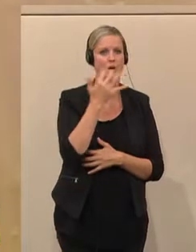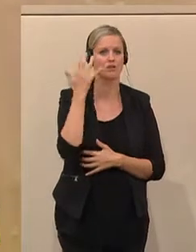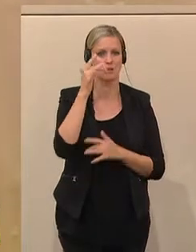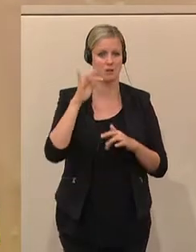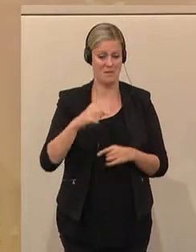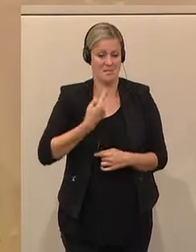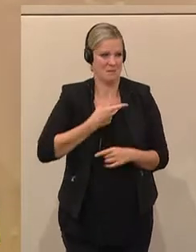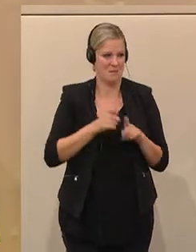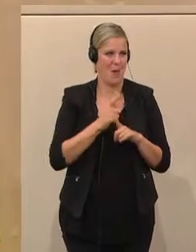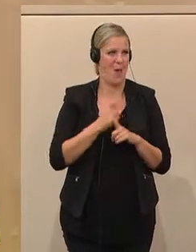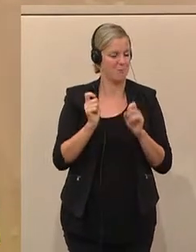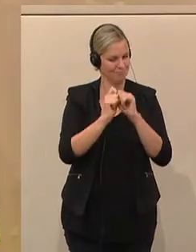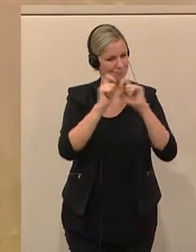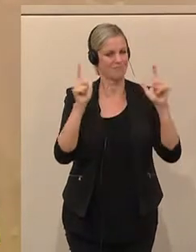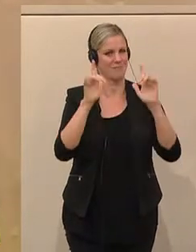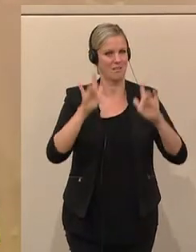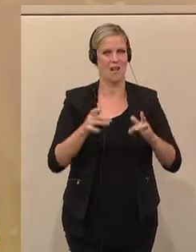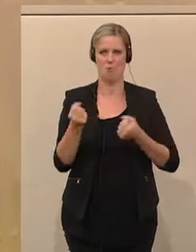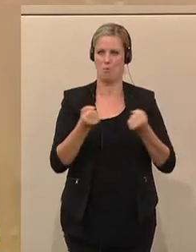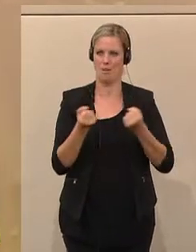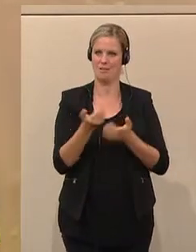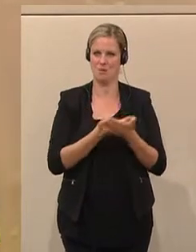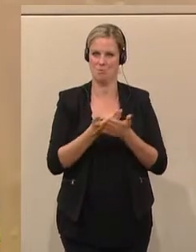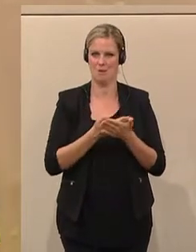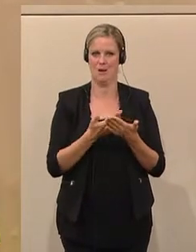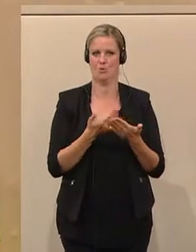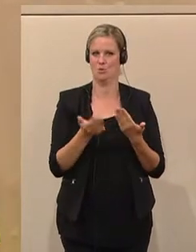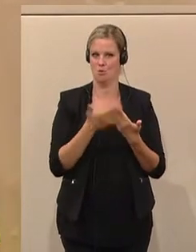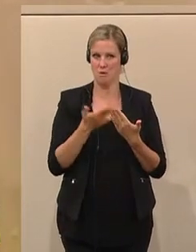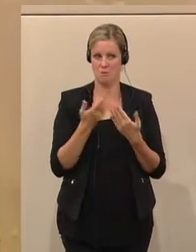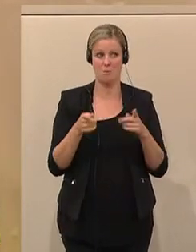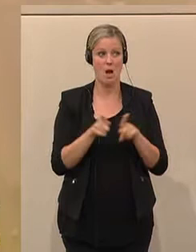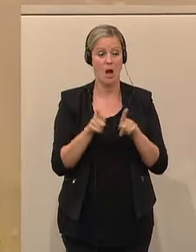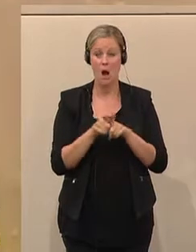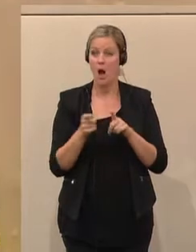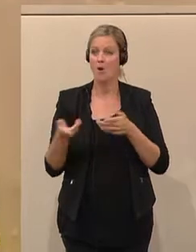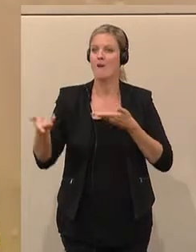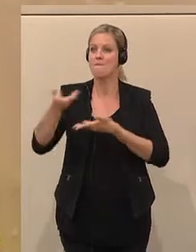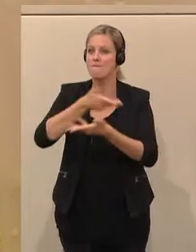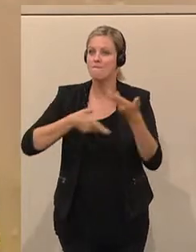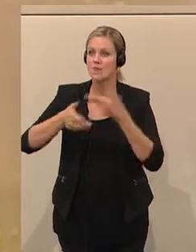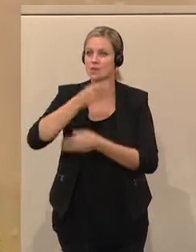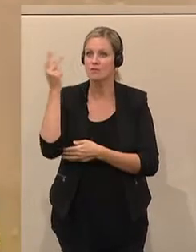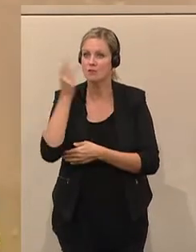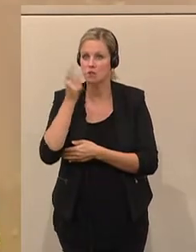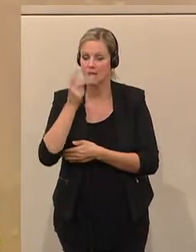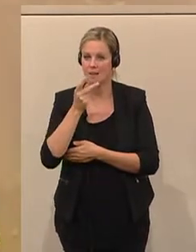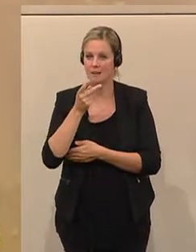auch. Das ist die politische Bildung unter anderem. Das ist für mich gleichermaßen aber auch das Thema wirtschaftliches Verständnis,